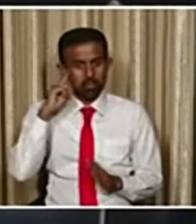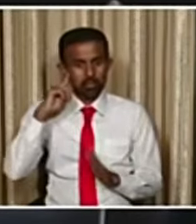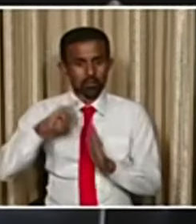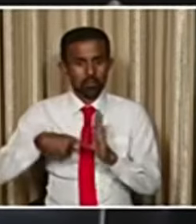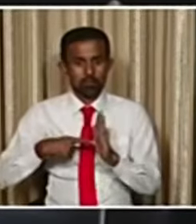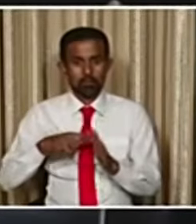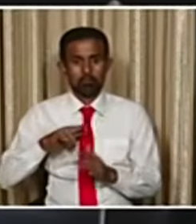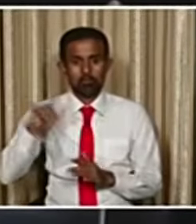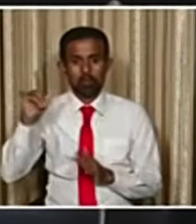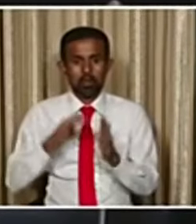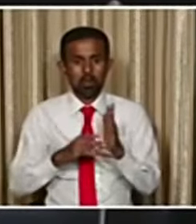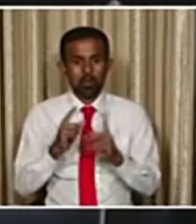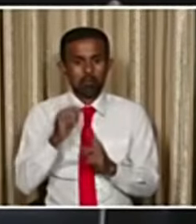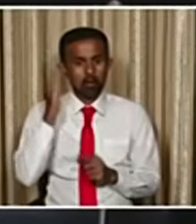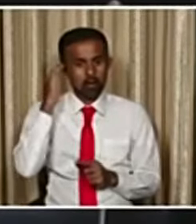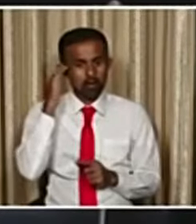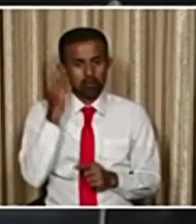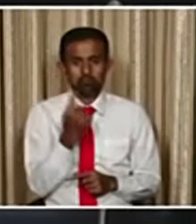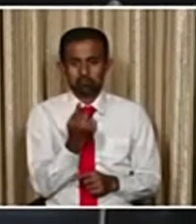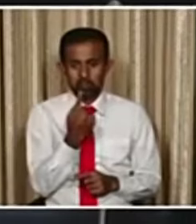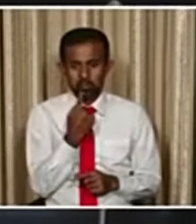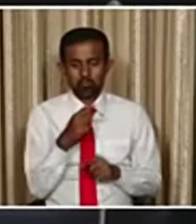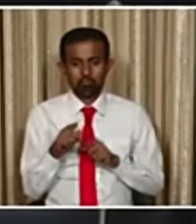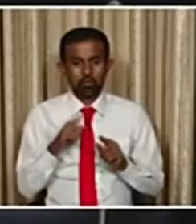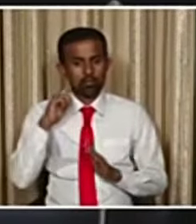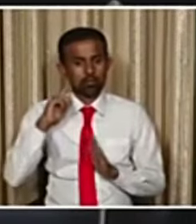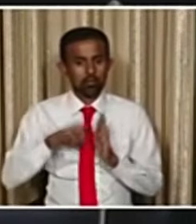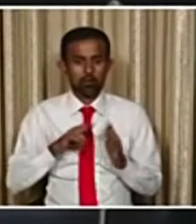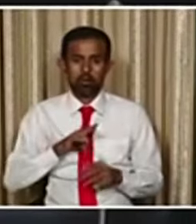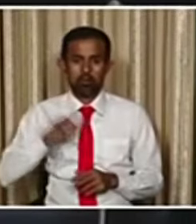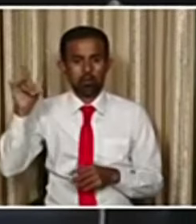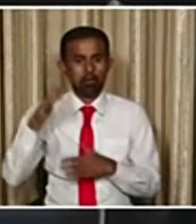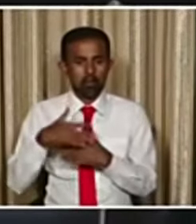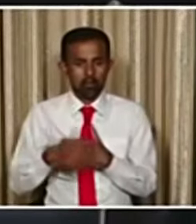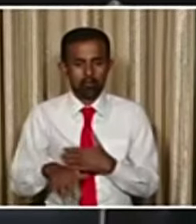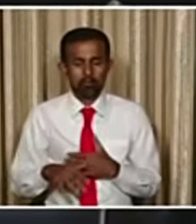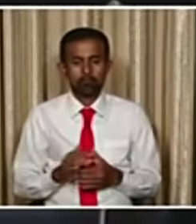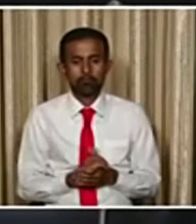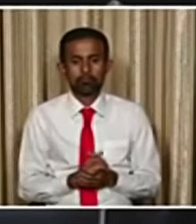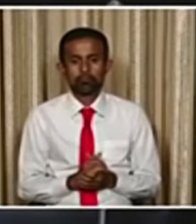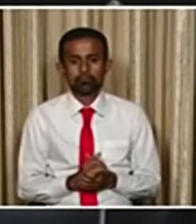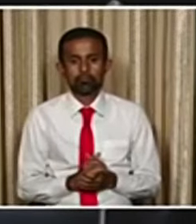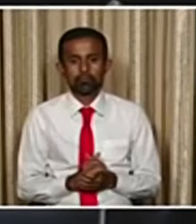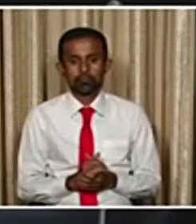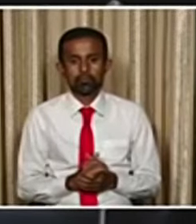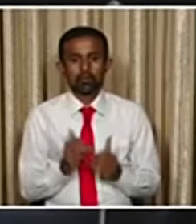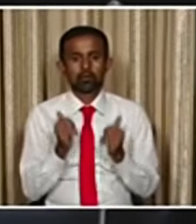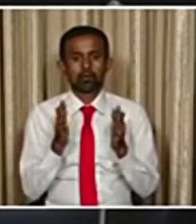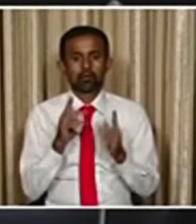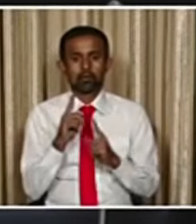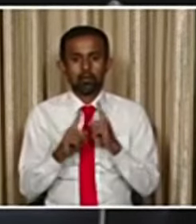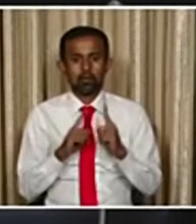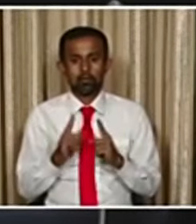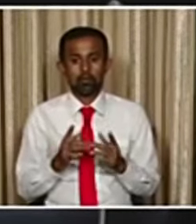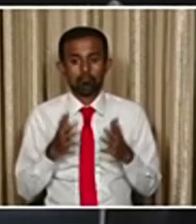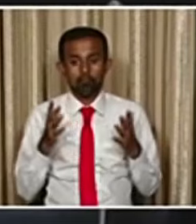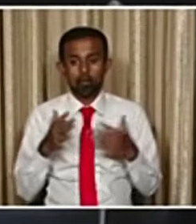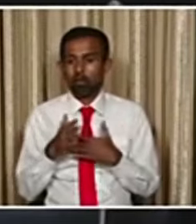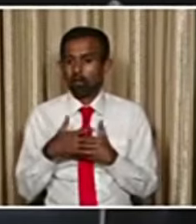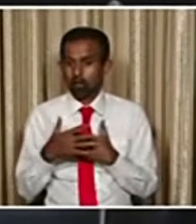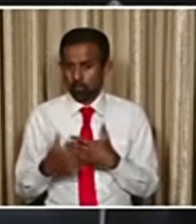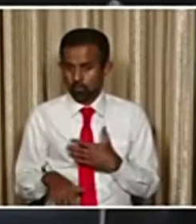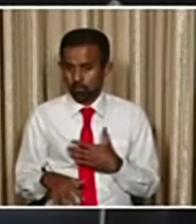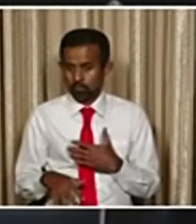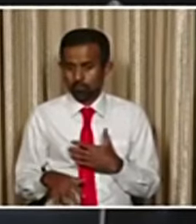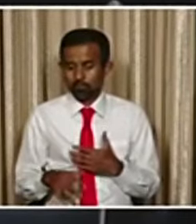ජපානයේ විදේශ අමාත්‍යතුමියගේ ඉල්ලීමක් පිට ජපානයට ගිහින්. තාමත් සාර්ථක සාකච්ඡා රාශියක් අපිට කරන්න පුළුවන්